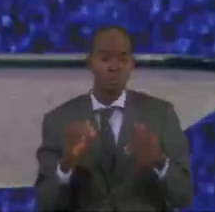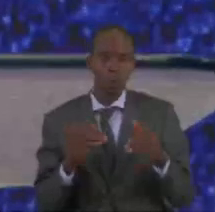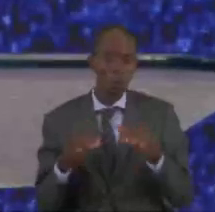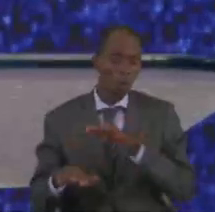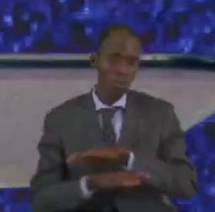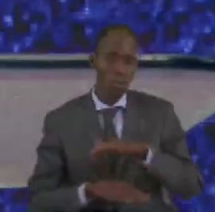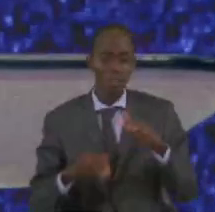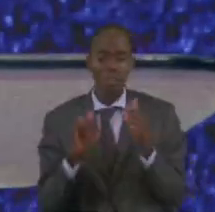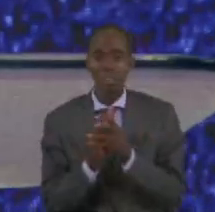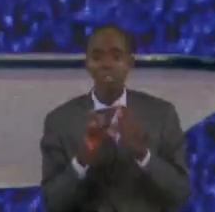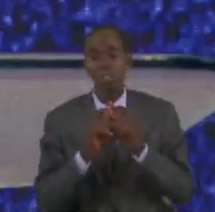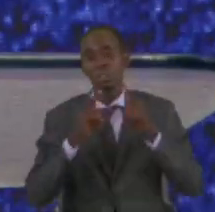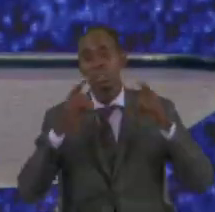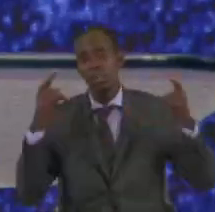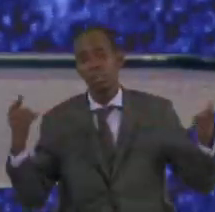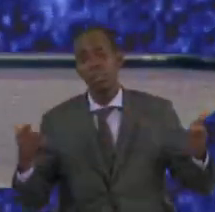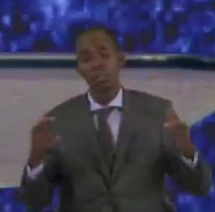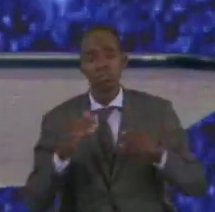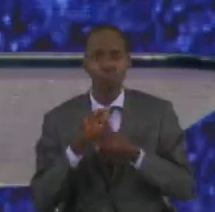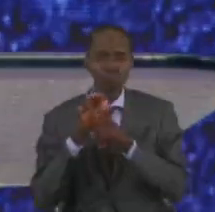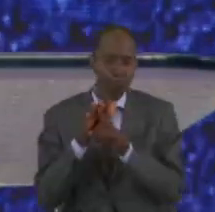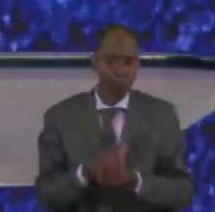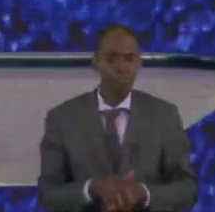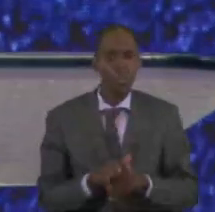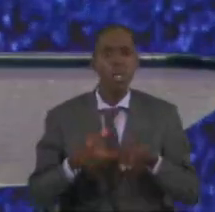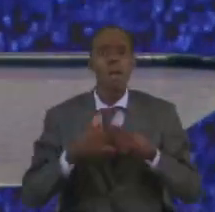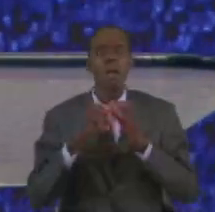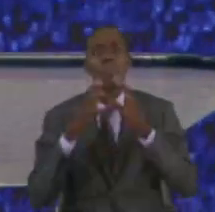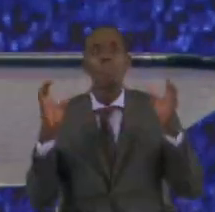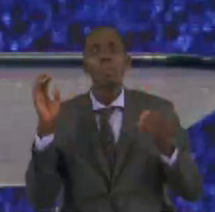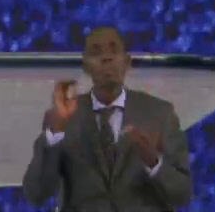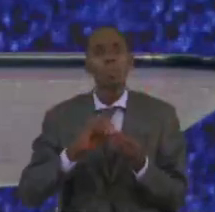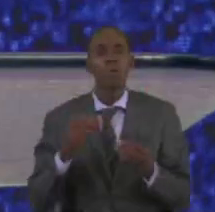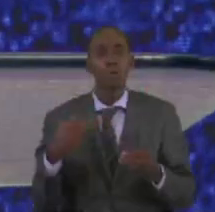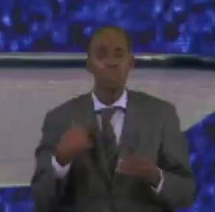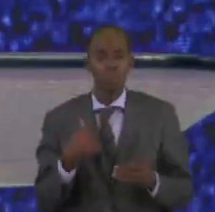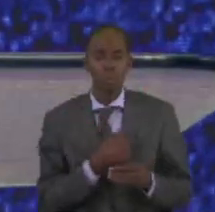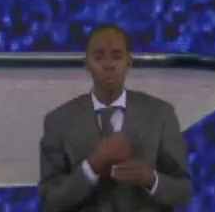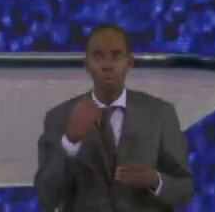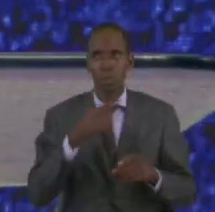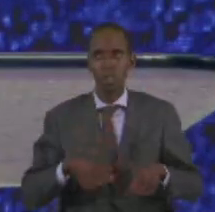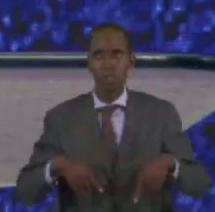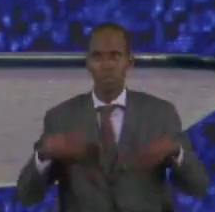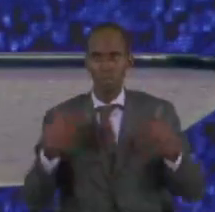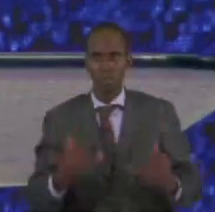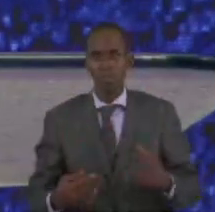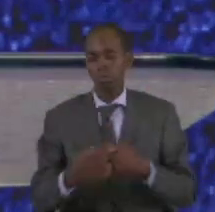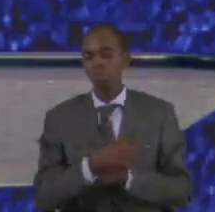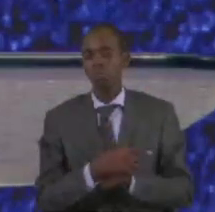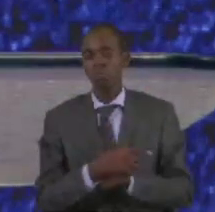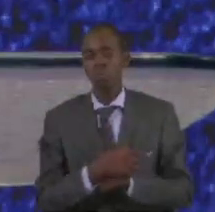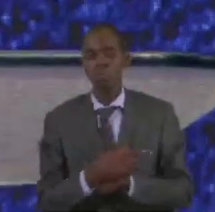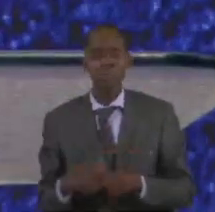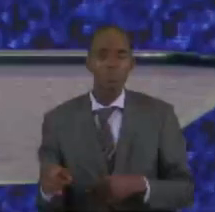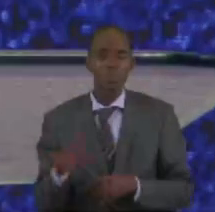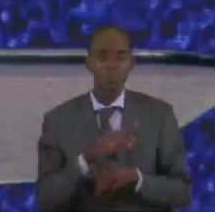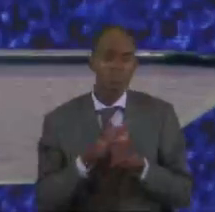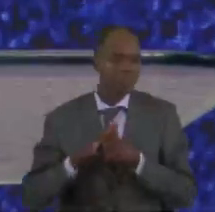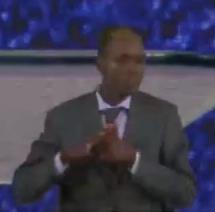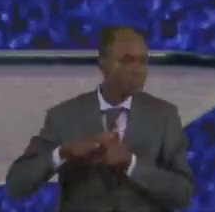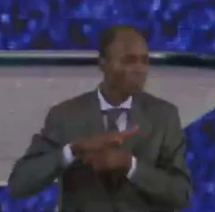et pression intense, combien à plus forte raison, nous qui vivons aujourd'hui, et ils